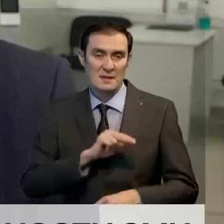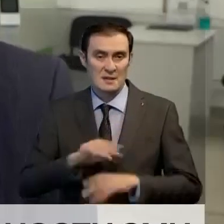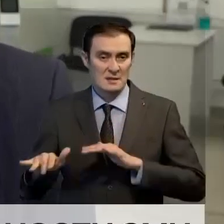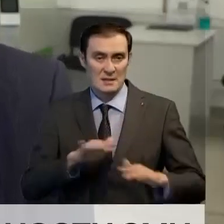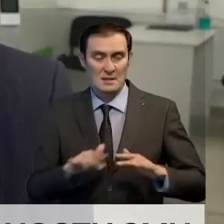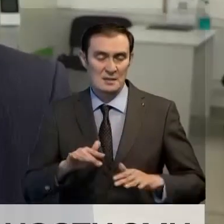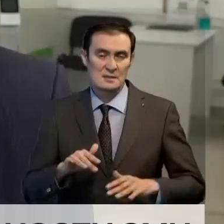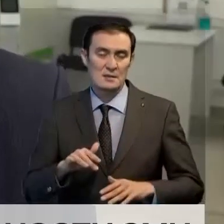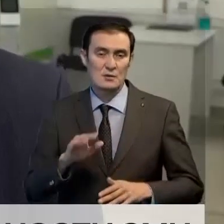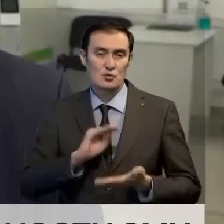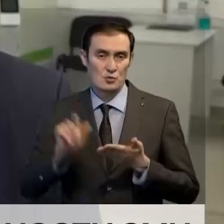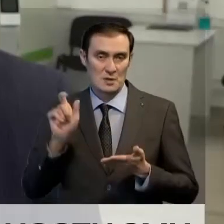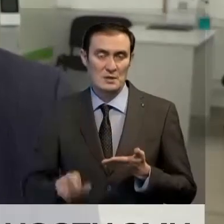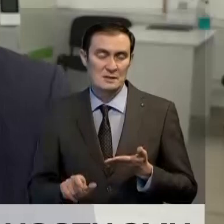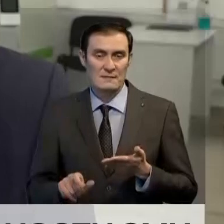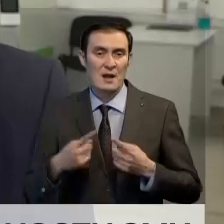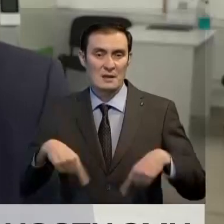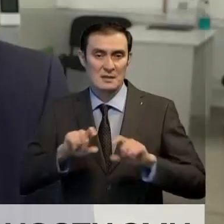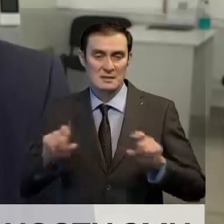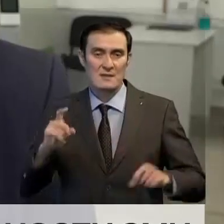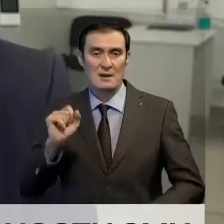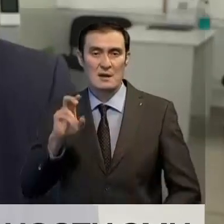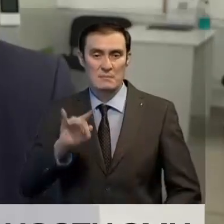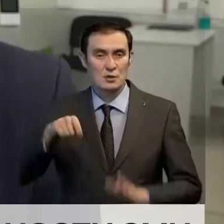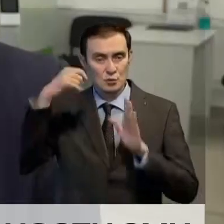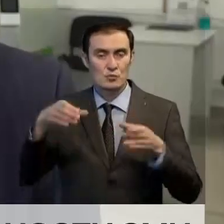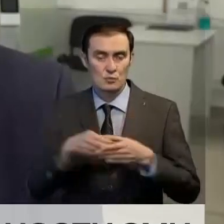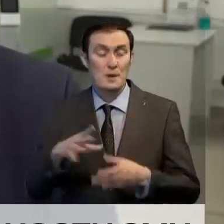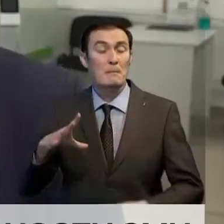деятельности профессиональных журналистов агентства «Хабар» съемочной группы имело место быть.